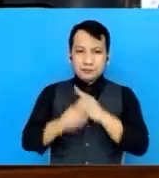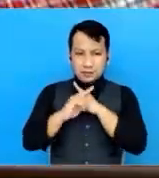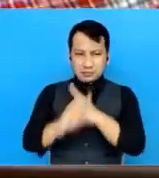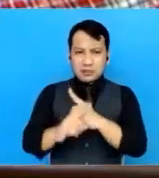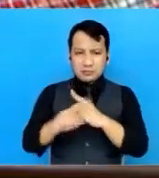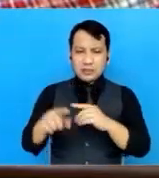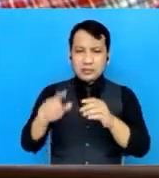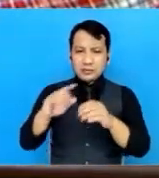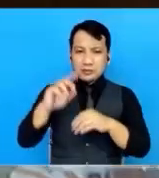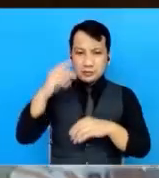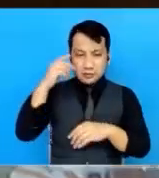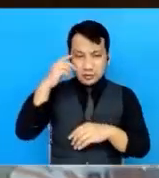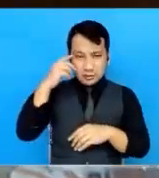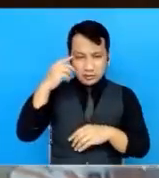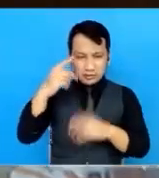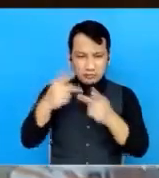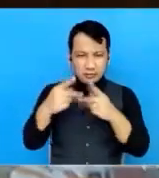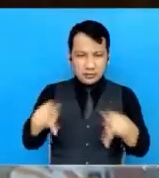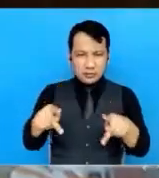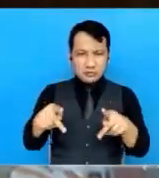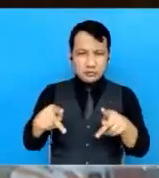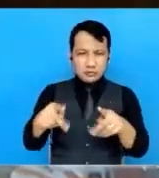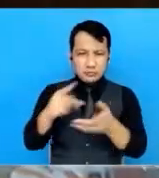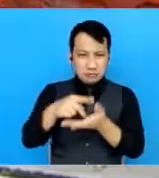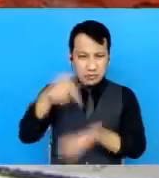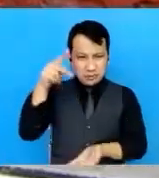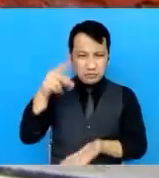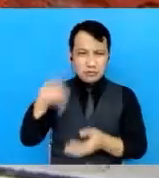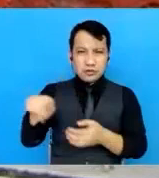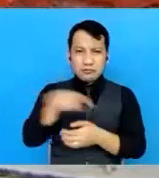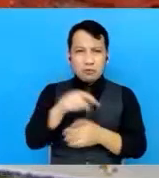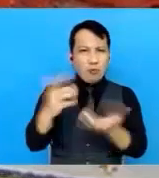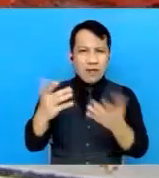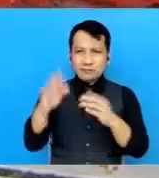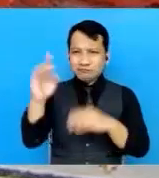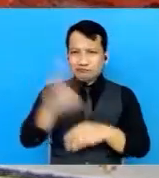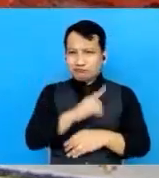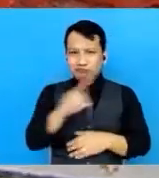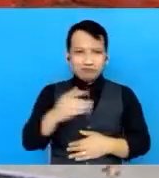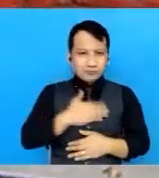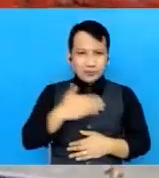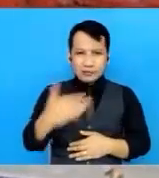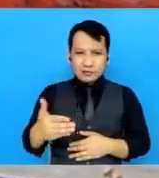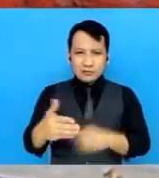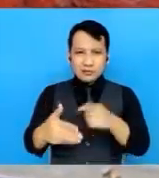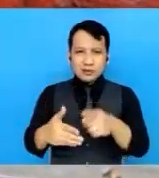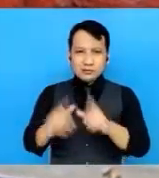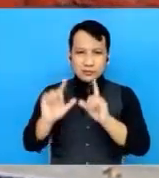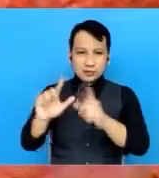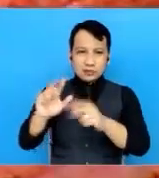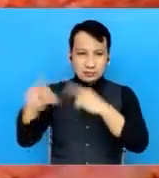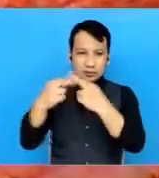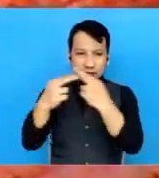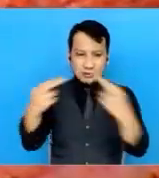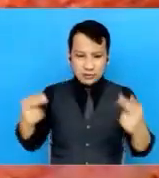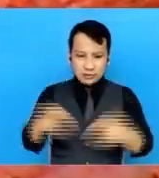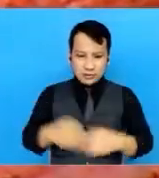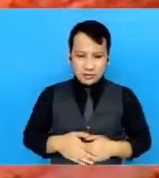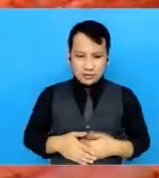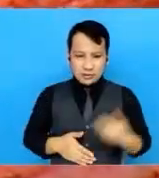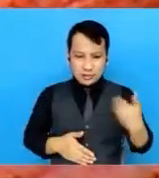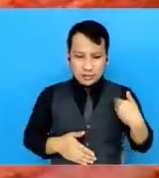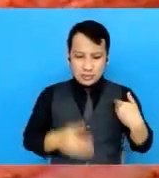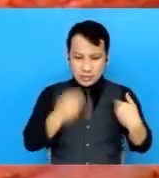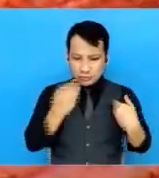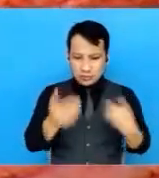Pateros Mayor Miguel Ponce, walang discrimination dito. Voluntary naman daw kasi ang pagpapakabit ng yellow ribbon, kaya hindi na nga sila naglabas